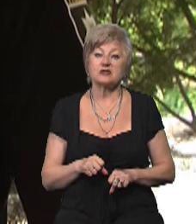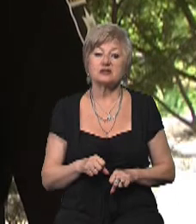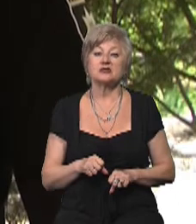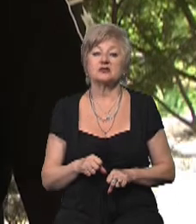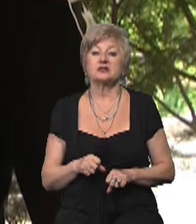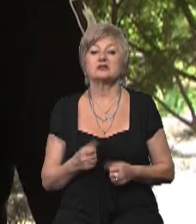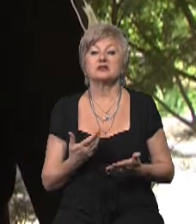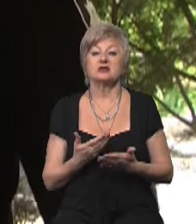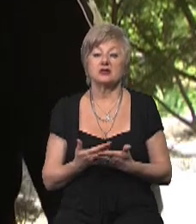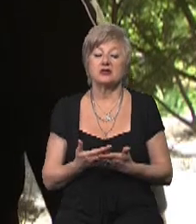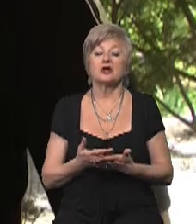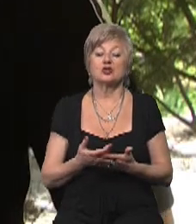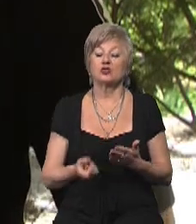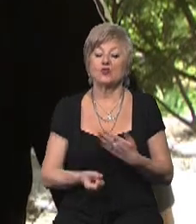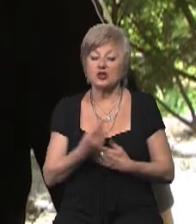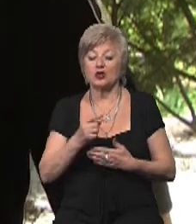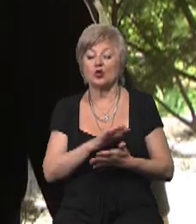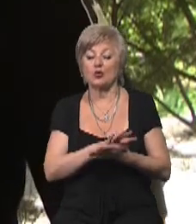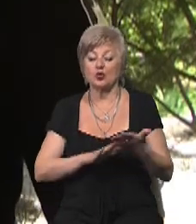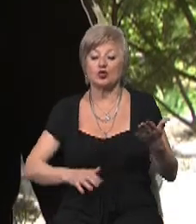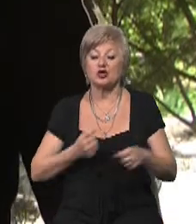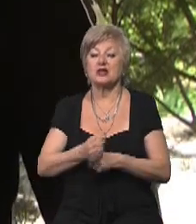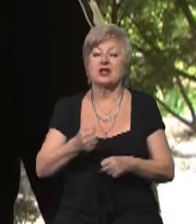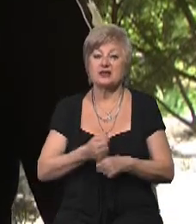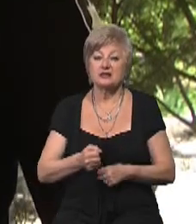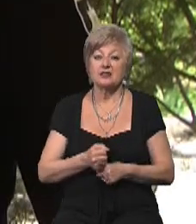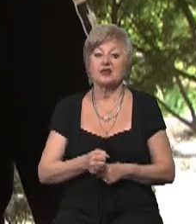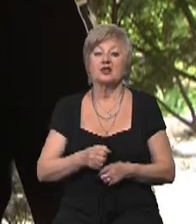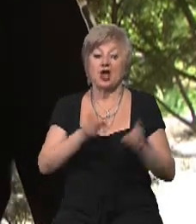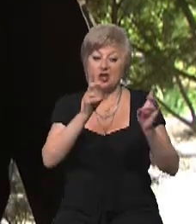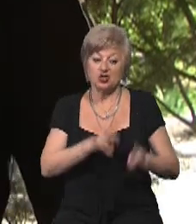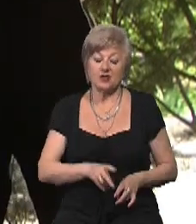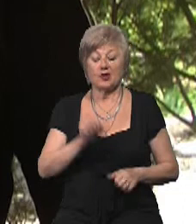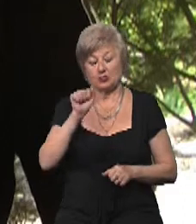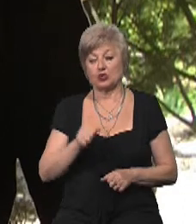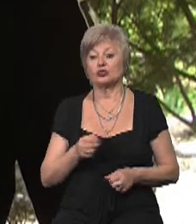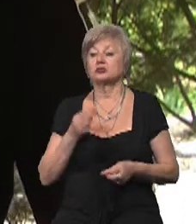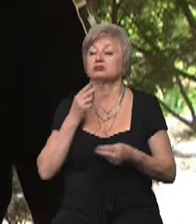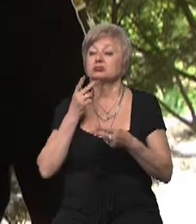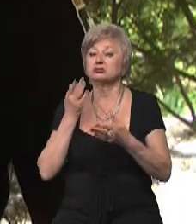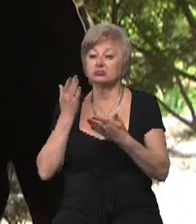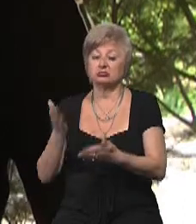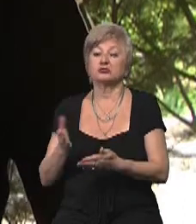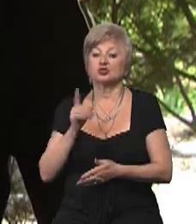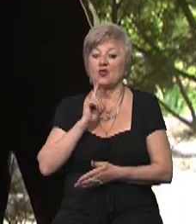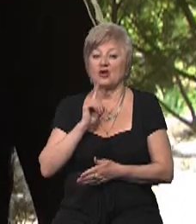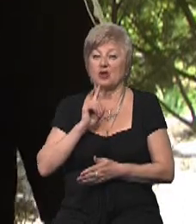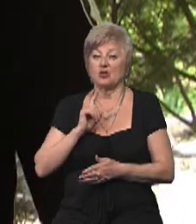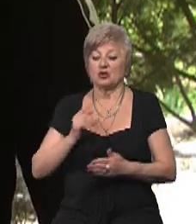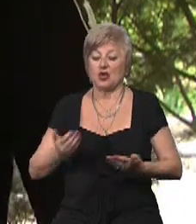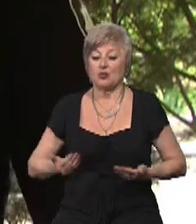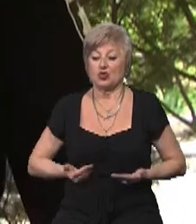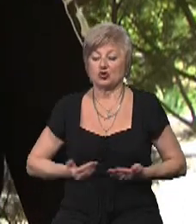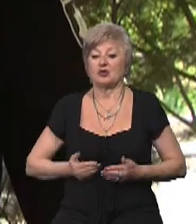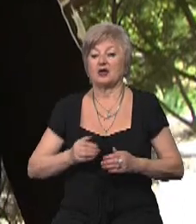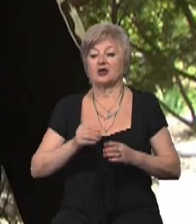уникнення подальшого насилля, і жертва може звернутися до соціальних центрів для тимчасового проживання, тобто поїхати